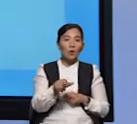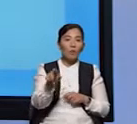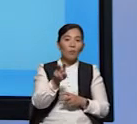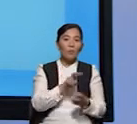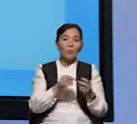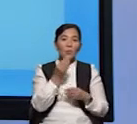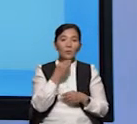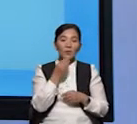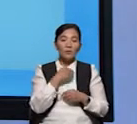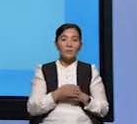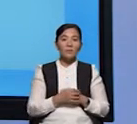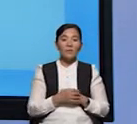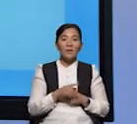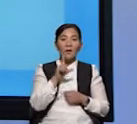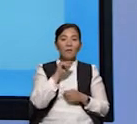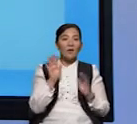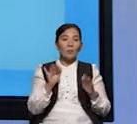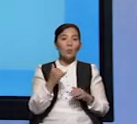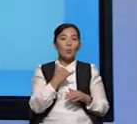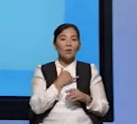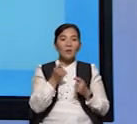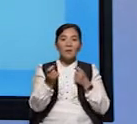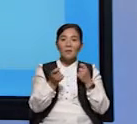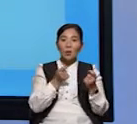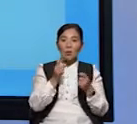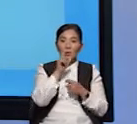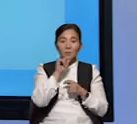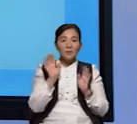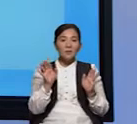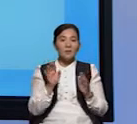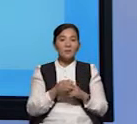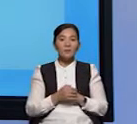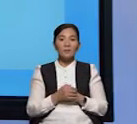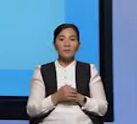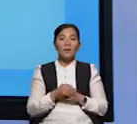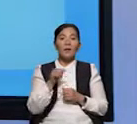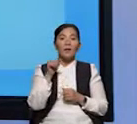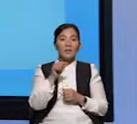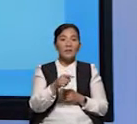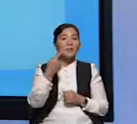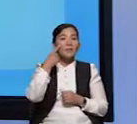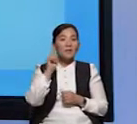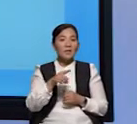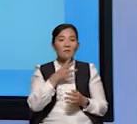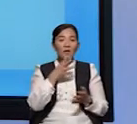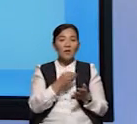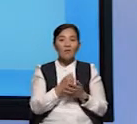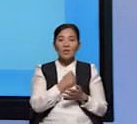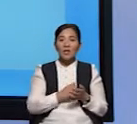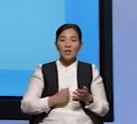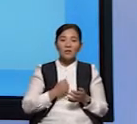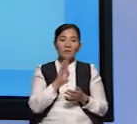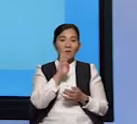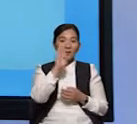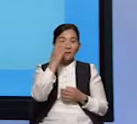в поисках пищи. Воробьи у нас осторожные птицы. Они знают своего